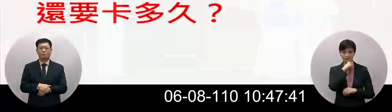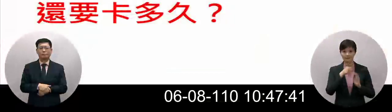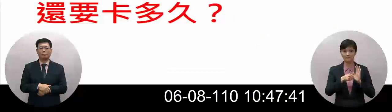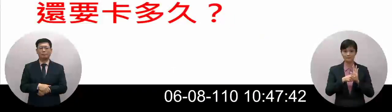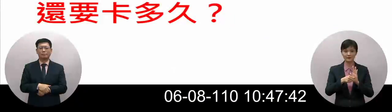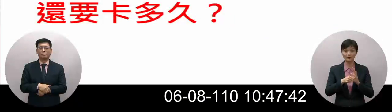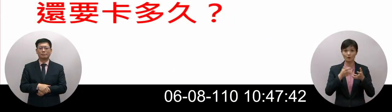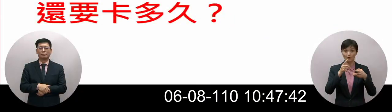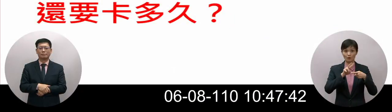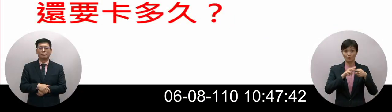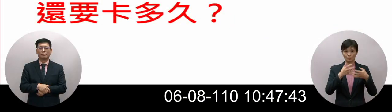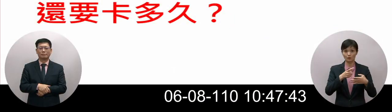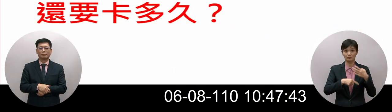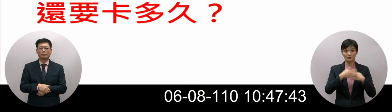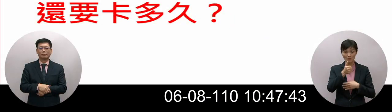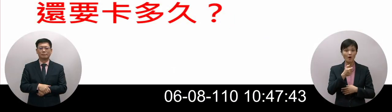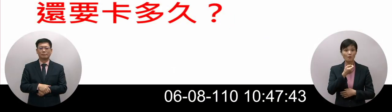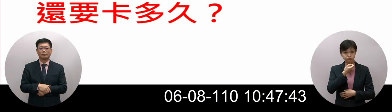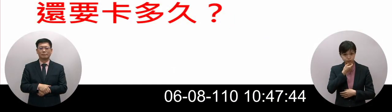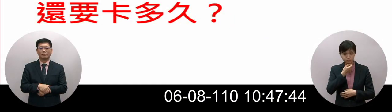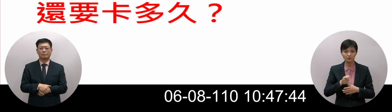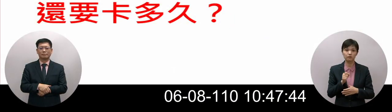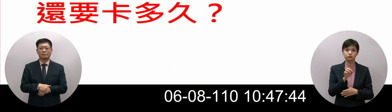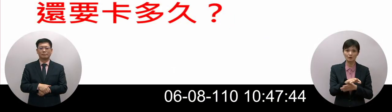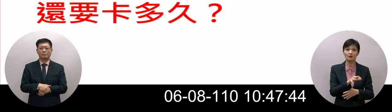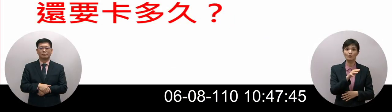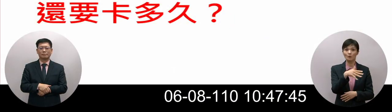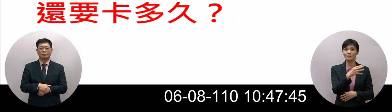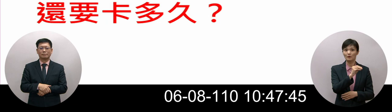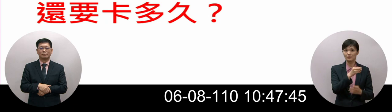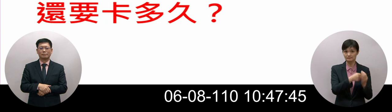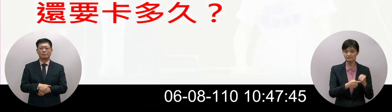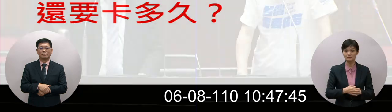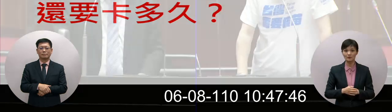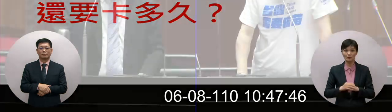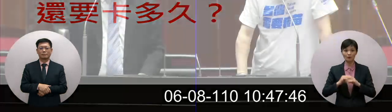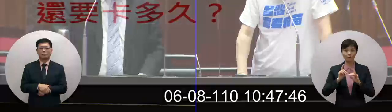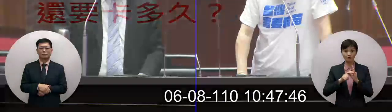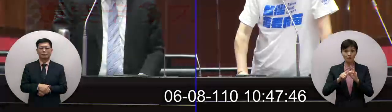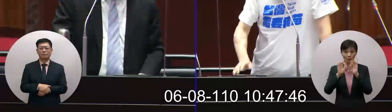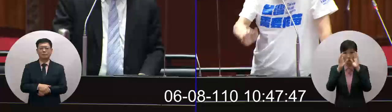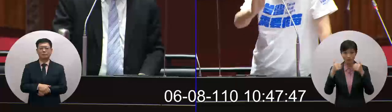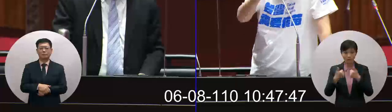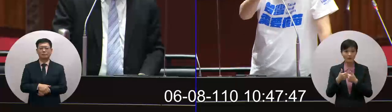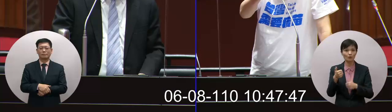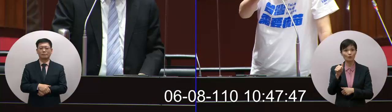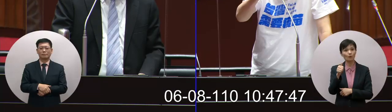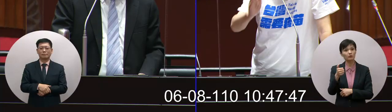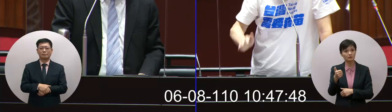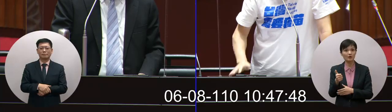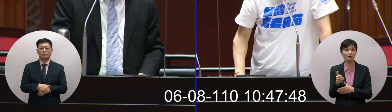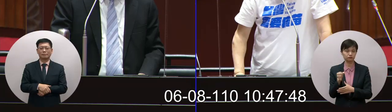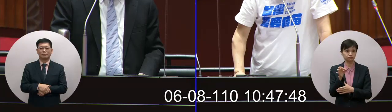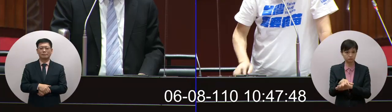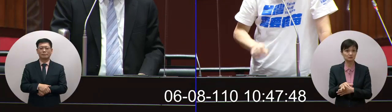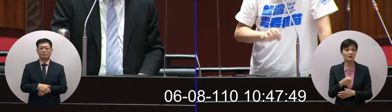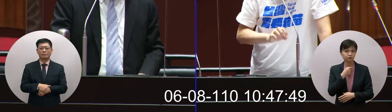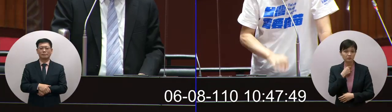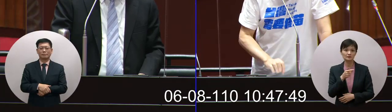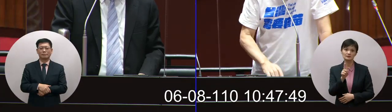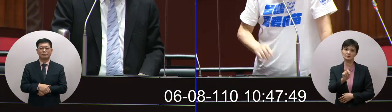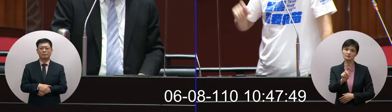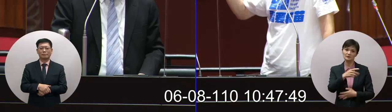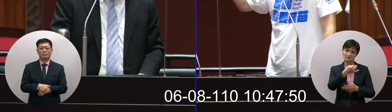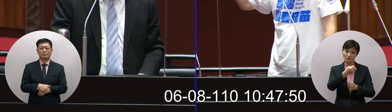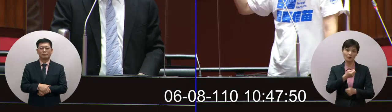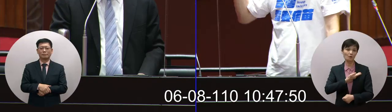捐500万剂，国光会愿意捐50万剂，你们什么时候放行？什么还要